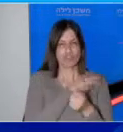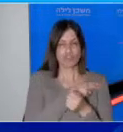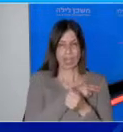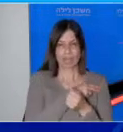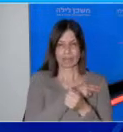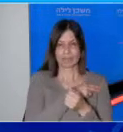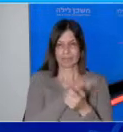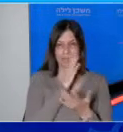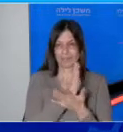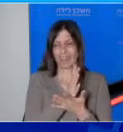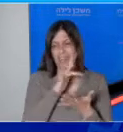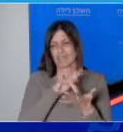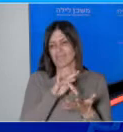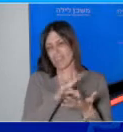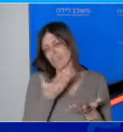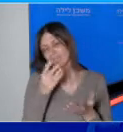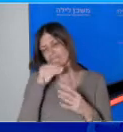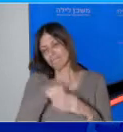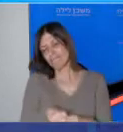מאוד קשה עם התרבות של